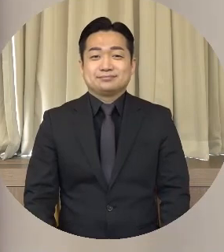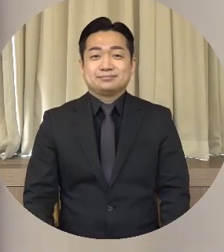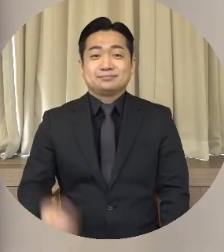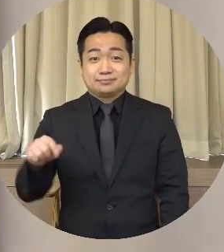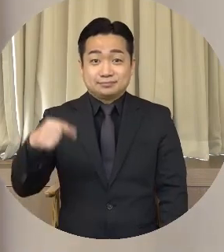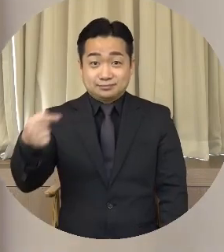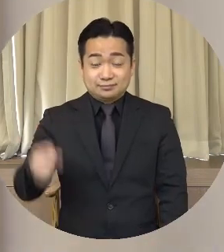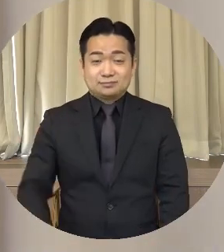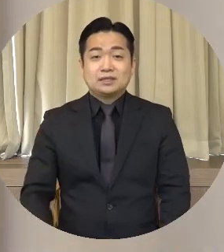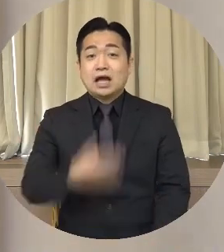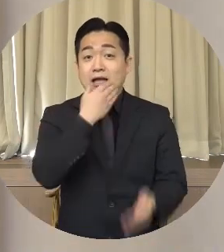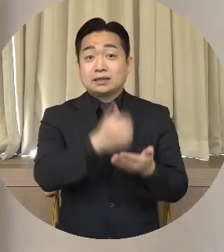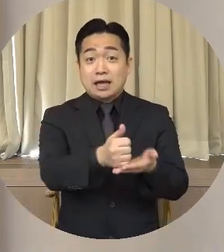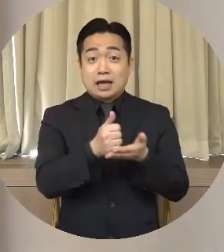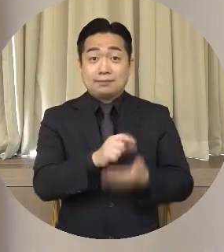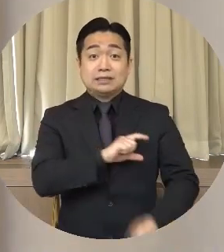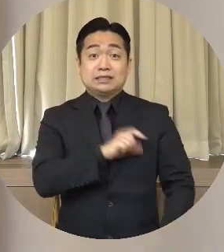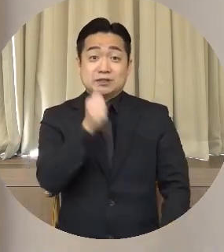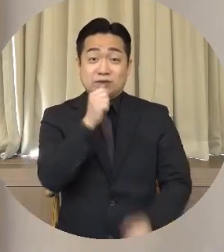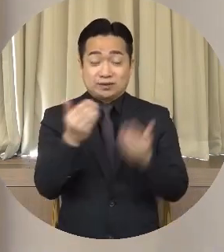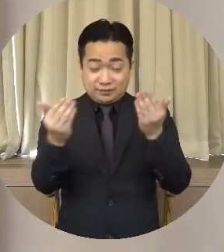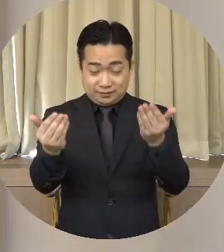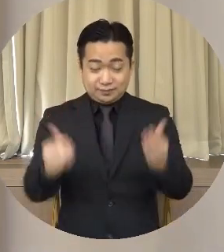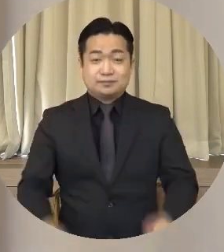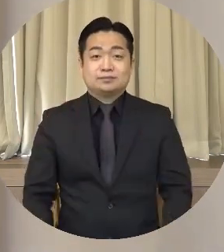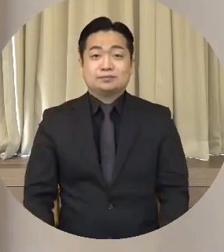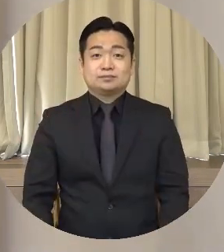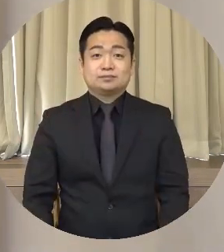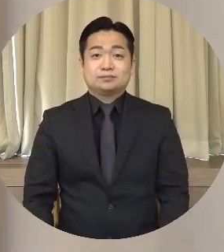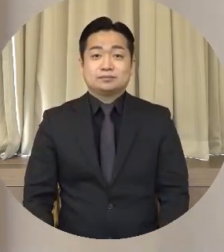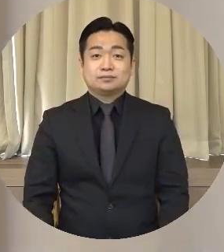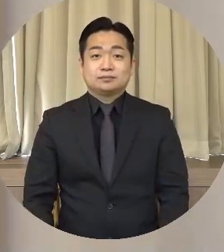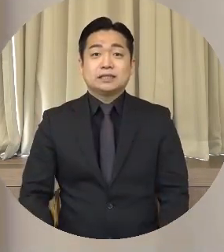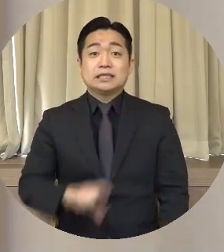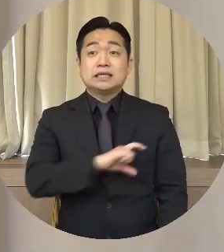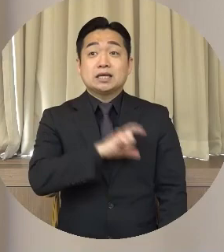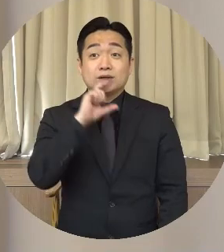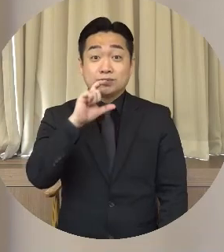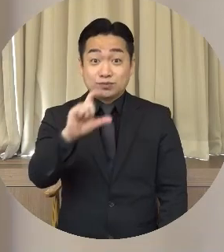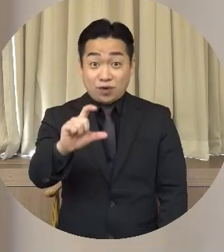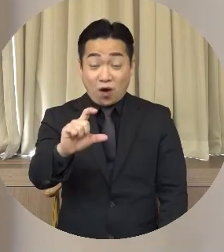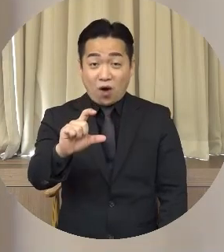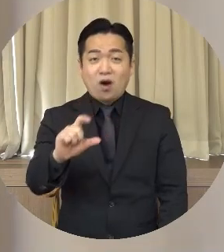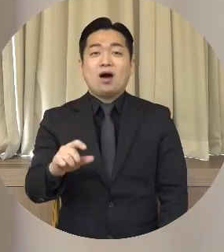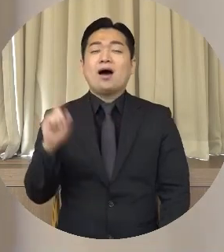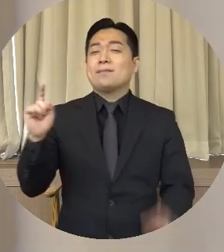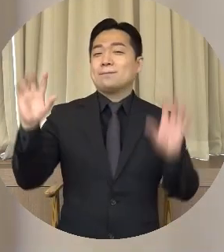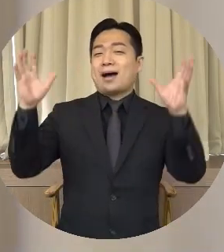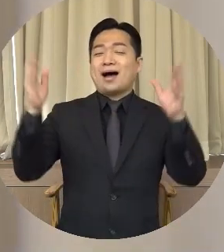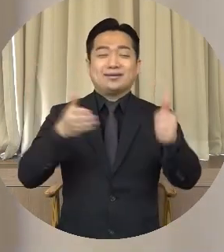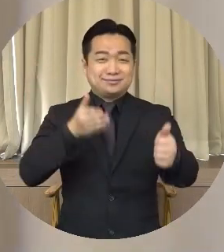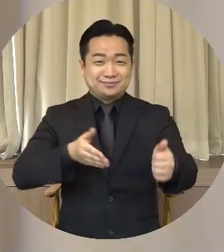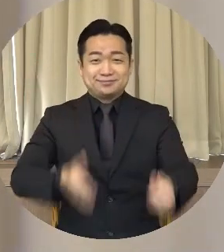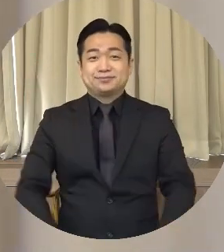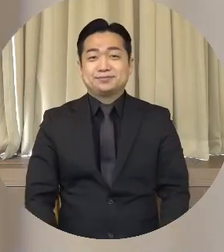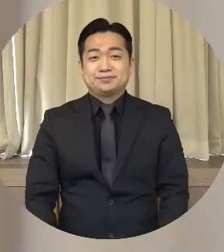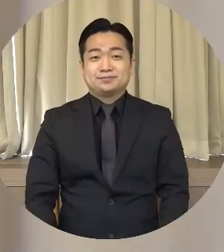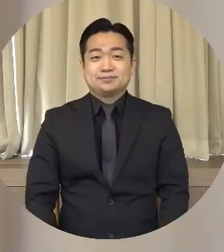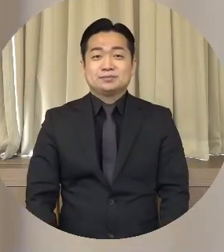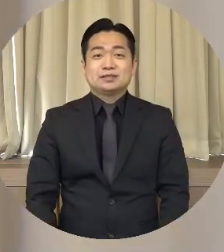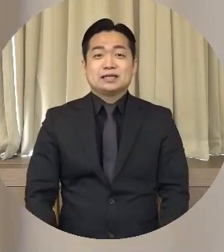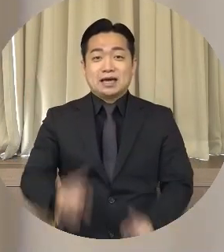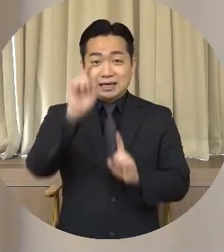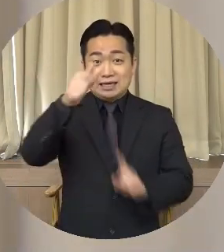다음으로 내빈 소개를 간략하게 올리고자 합니다. 제가 호명을 하면 큰 박수로 맞이하여 주시기 바랍니다.